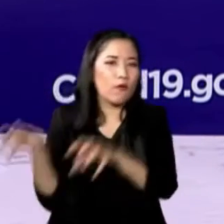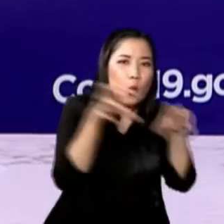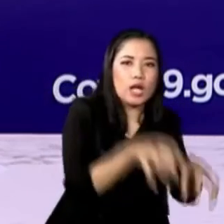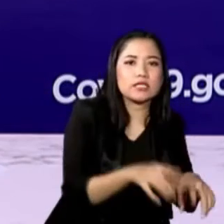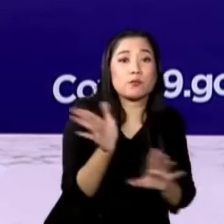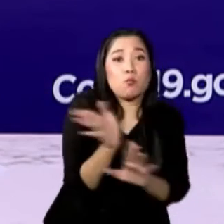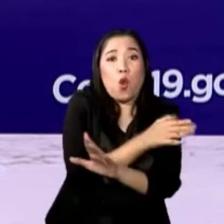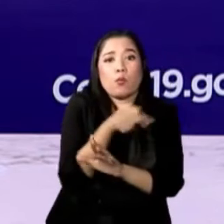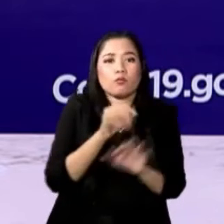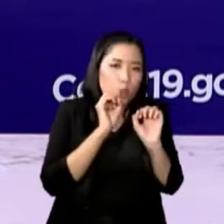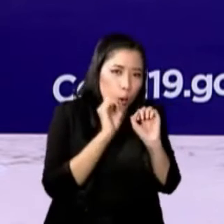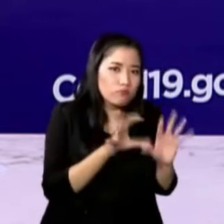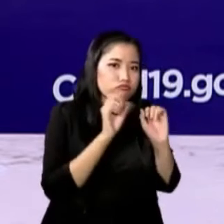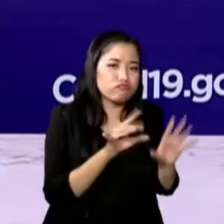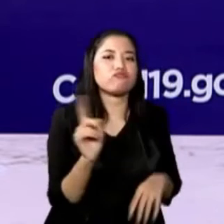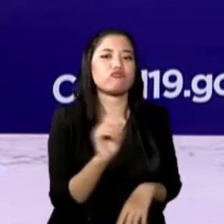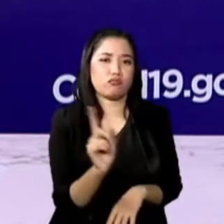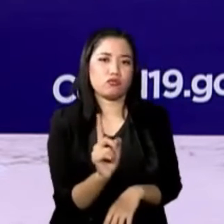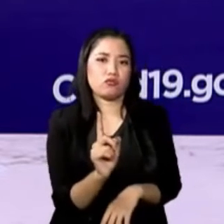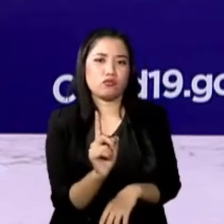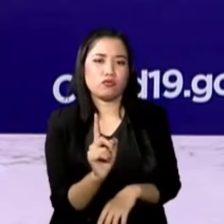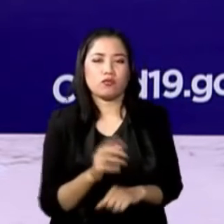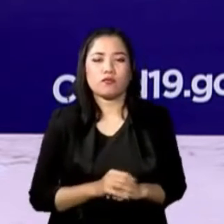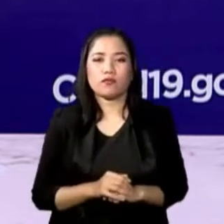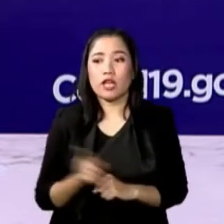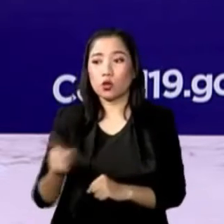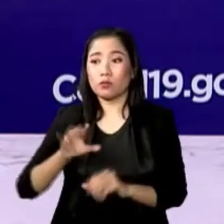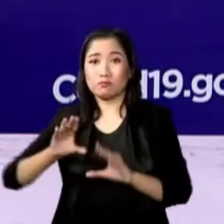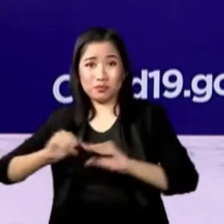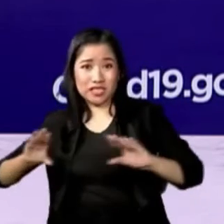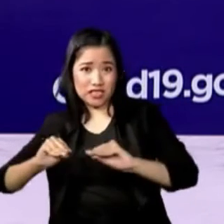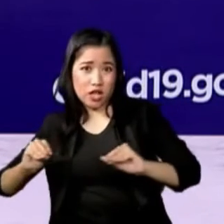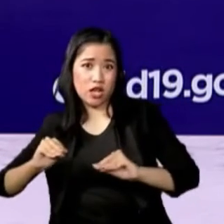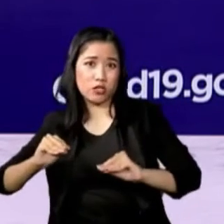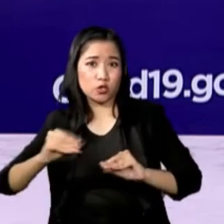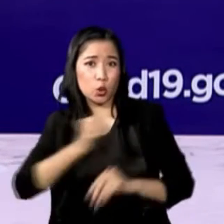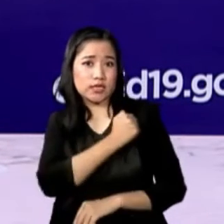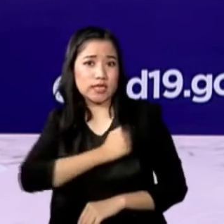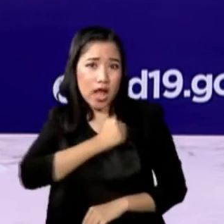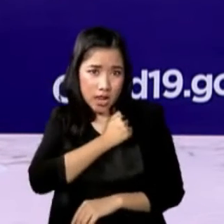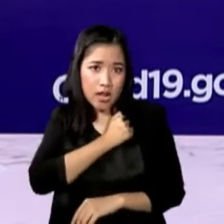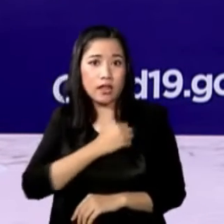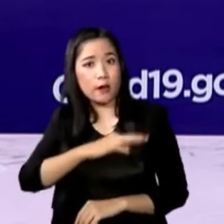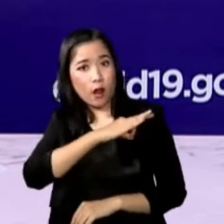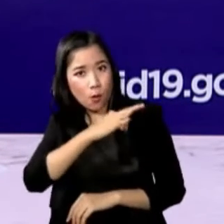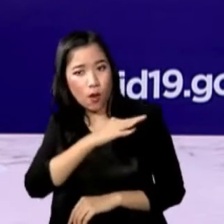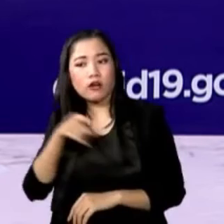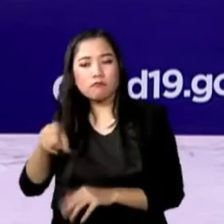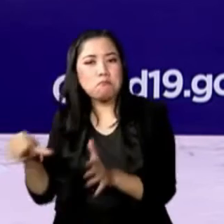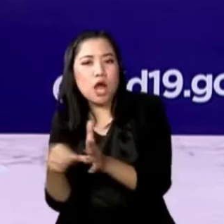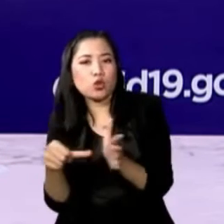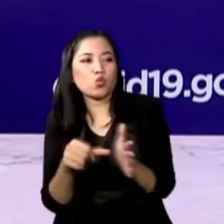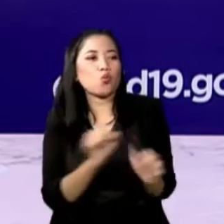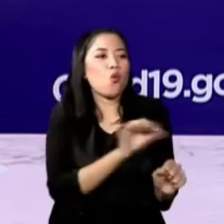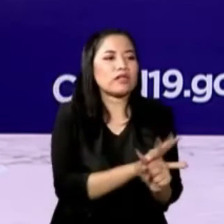evakuasi. Dan perlu ditekankan pada pekerja sosial untuk membantu evakuasi kasus positif